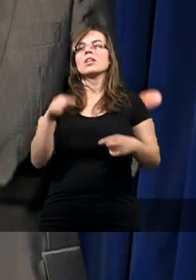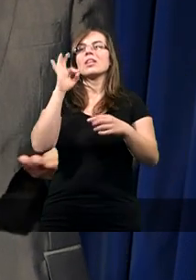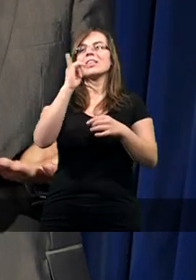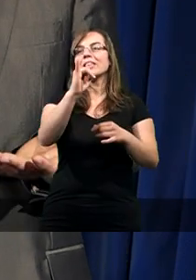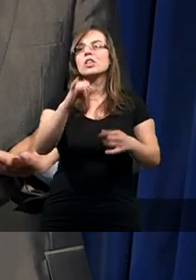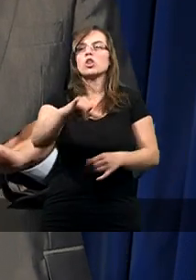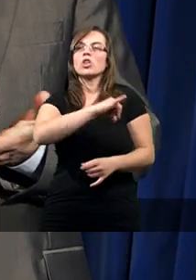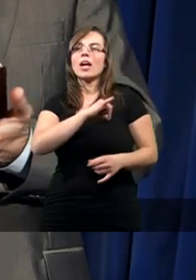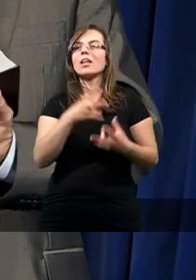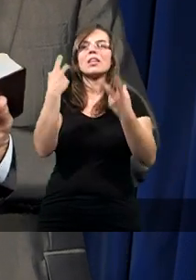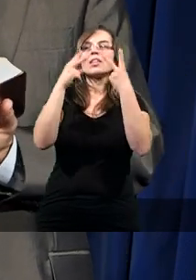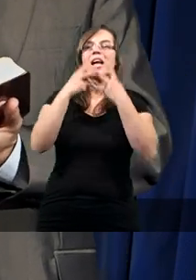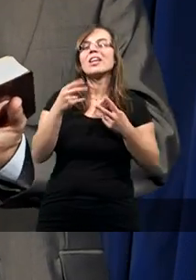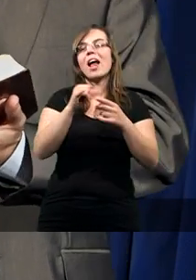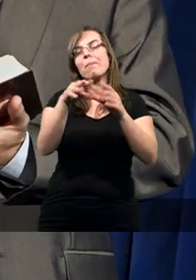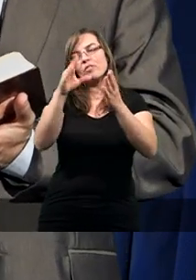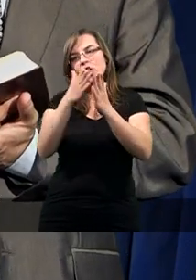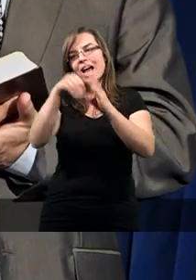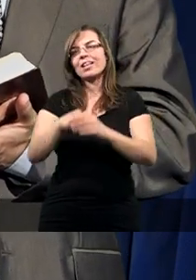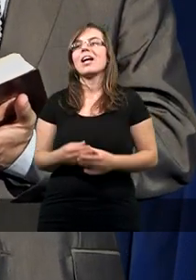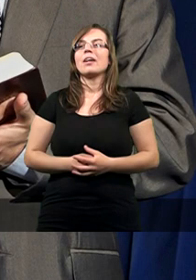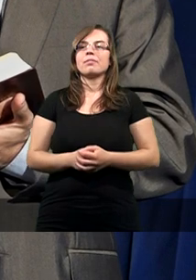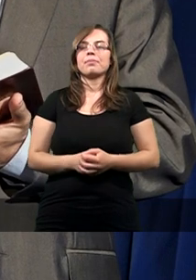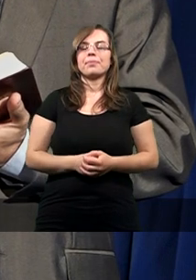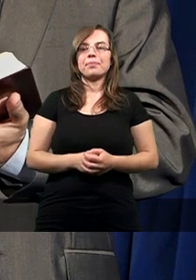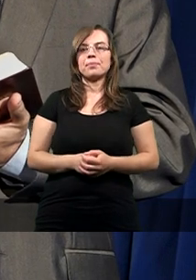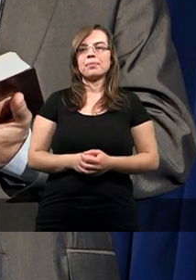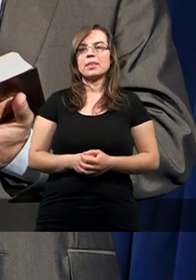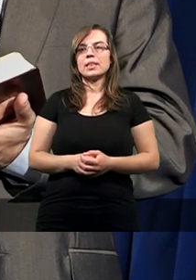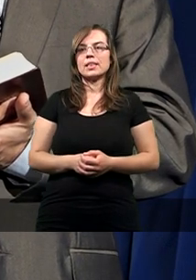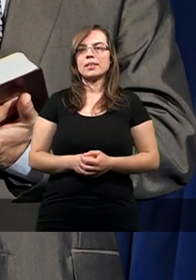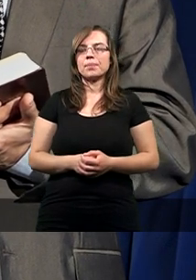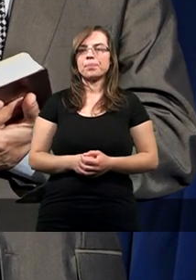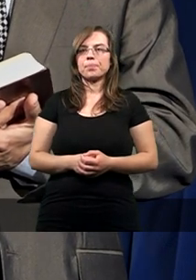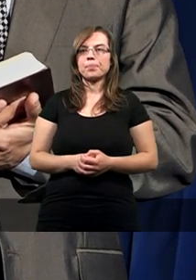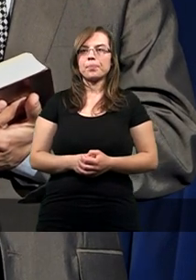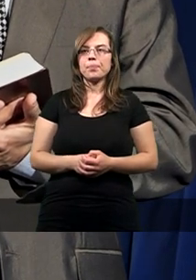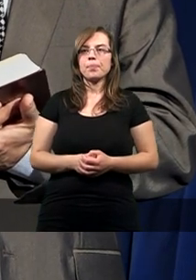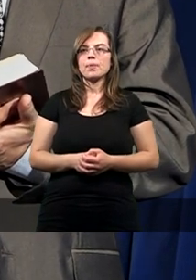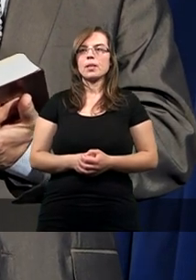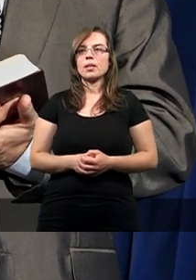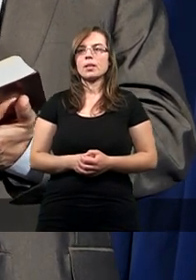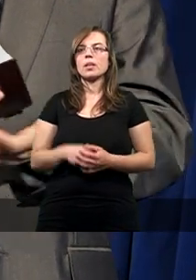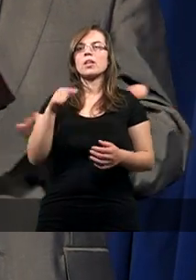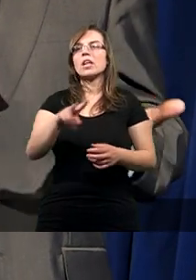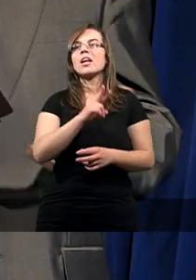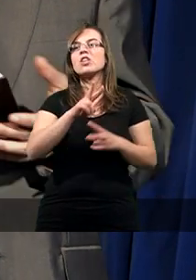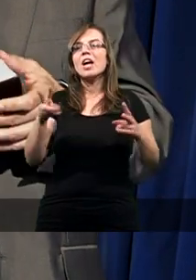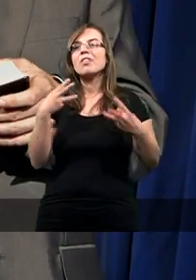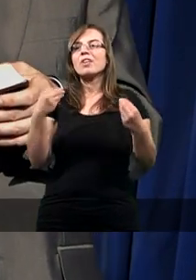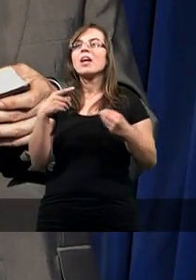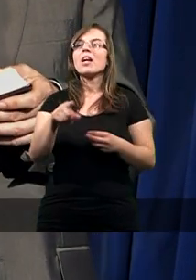o ich grzechach nie czytamy znowu nic. Not to say they were not sinners, but he didn't decide to record their sins. To nie